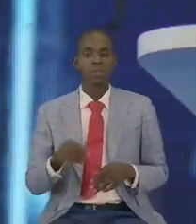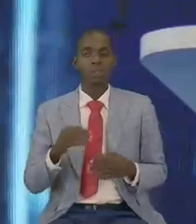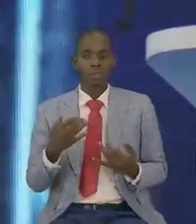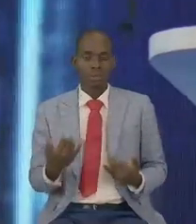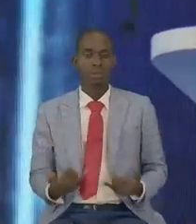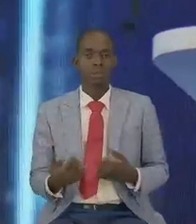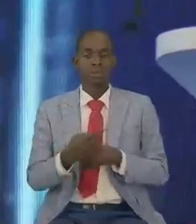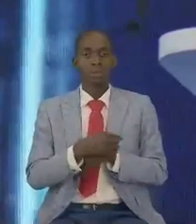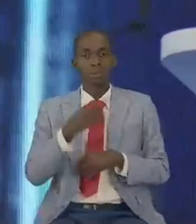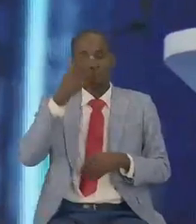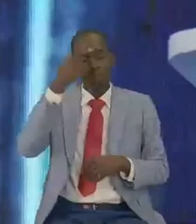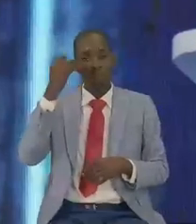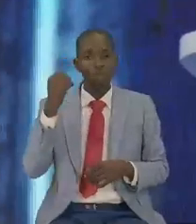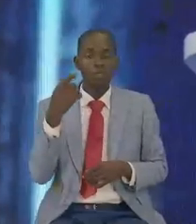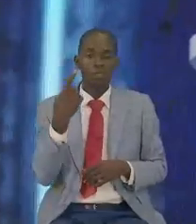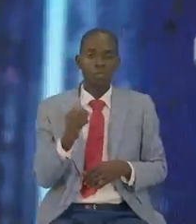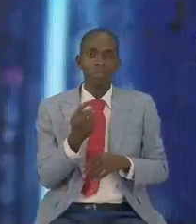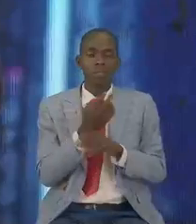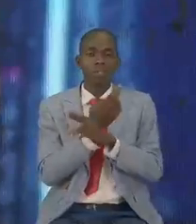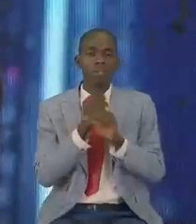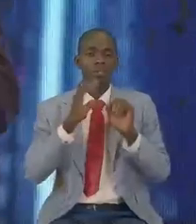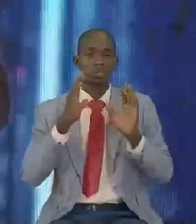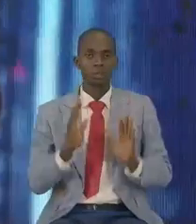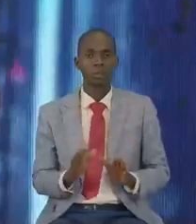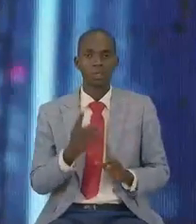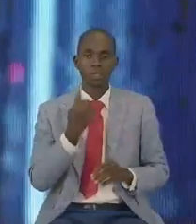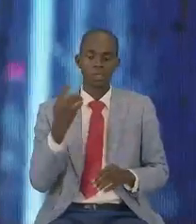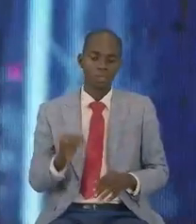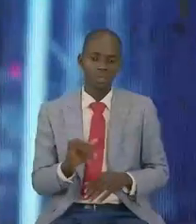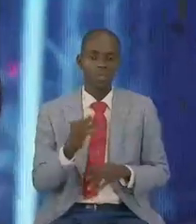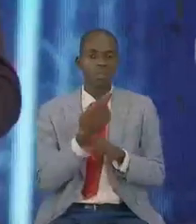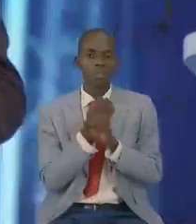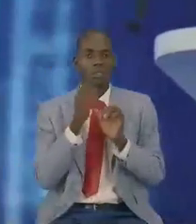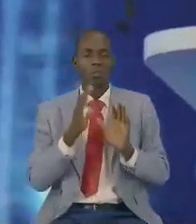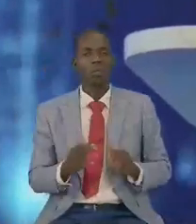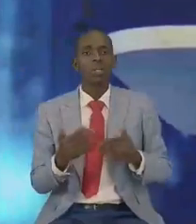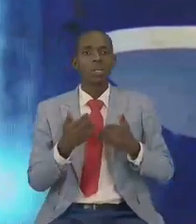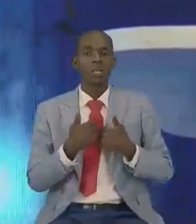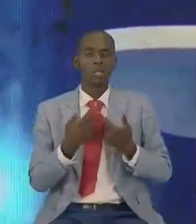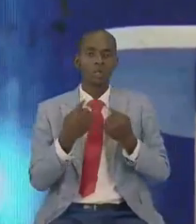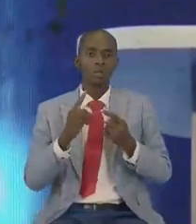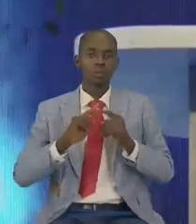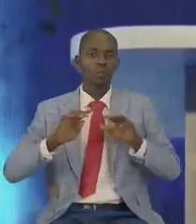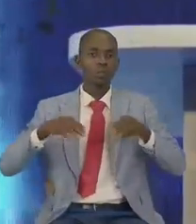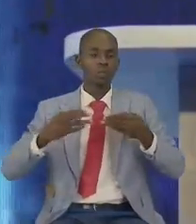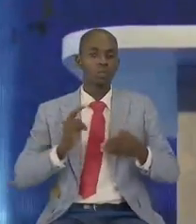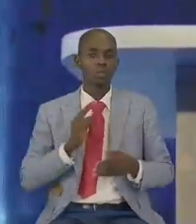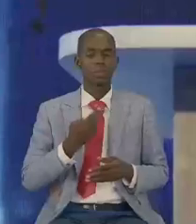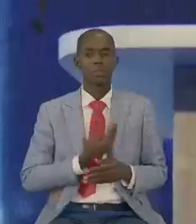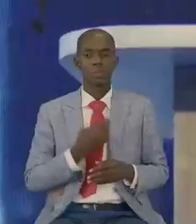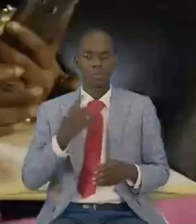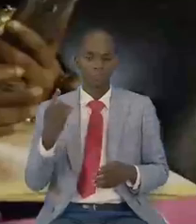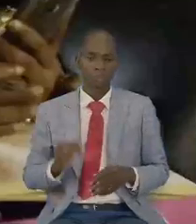aujourd'hui. Parce que le Rédempteur éternel est venu nous donner la